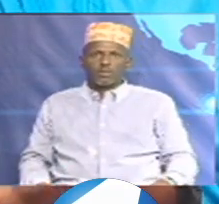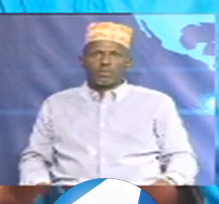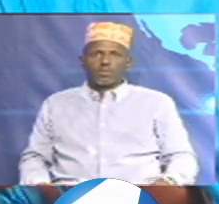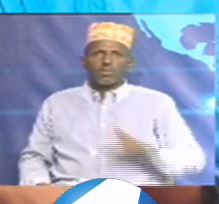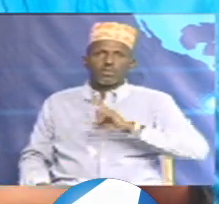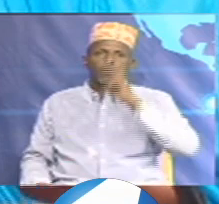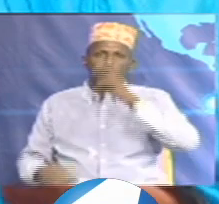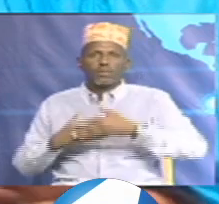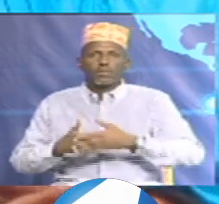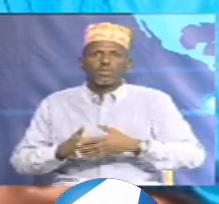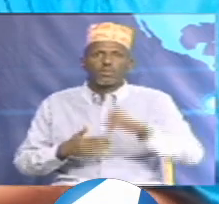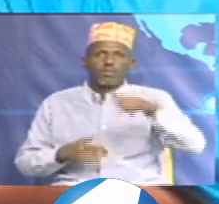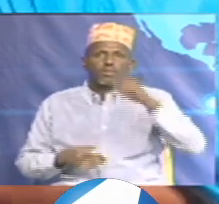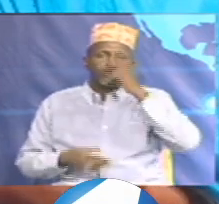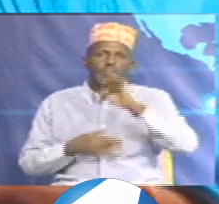Les candidats de l'UPR